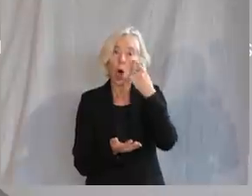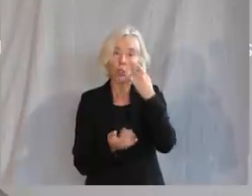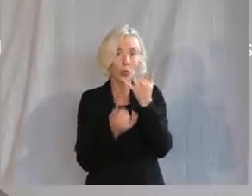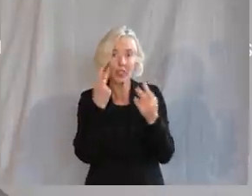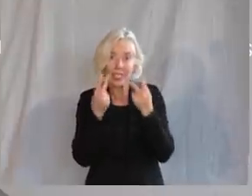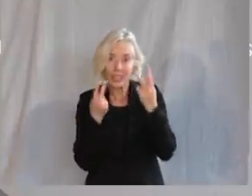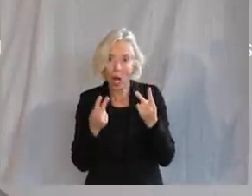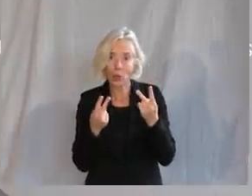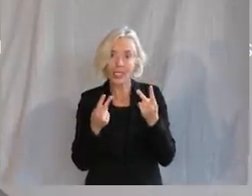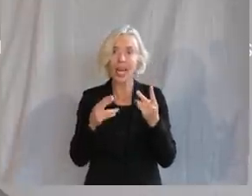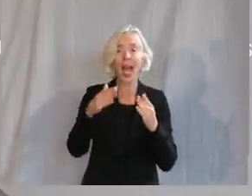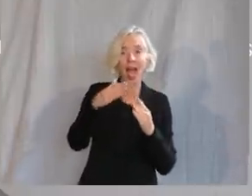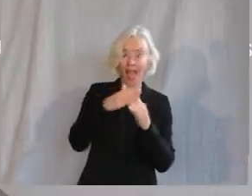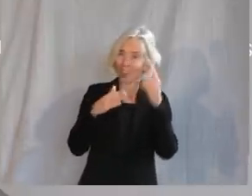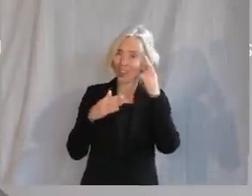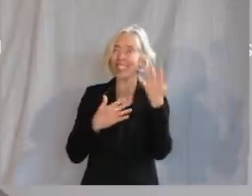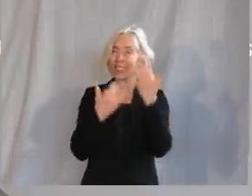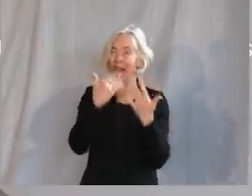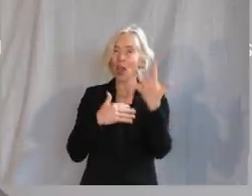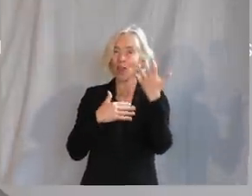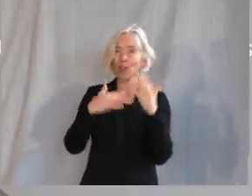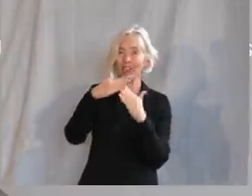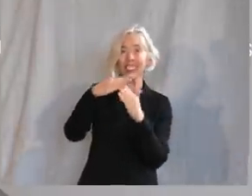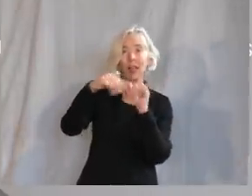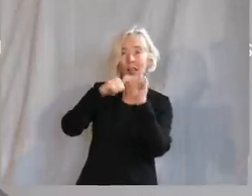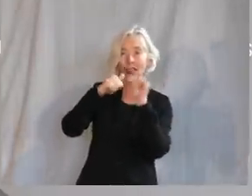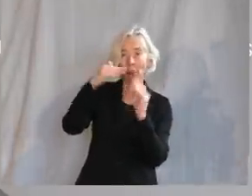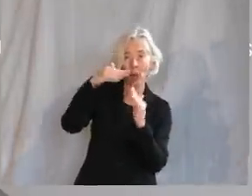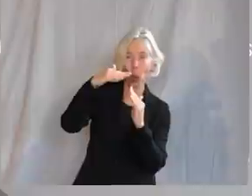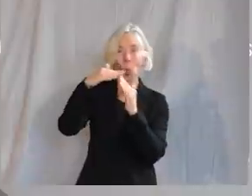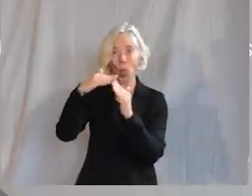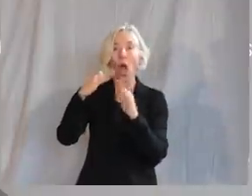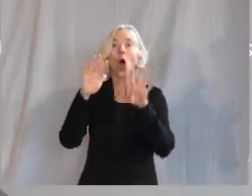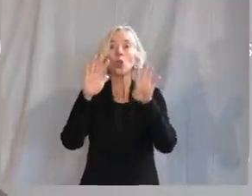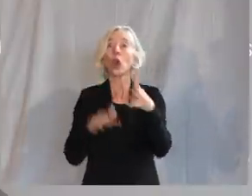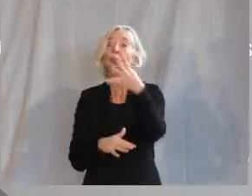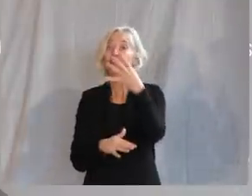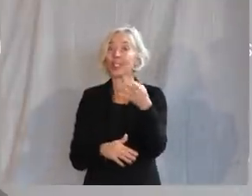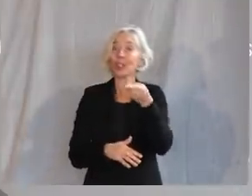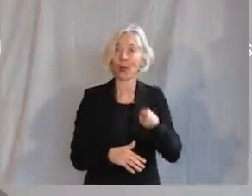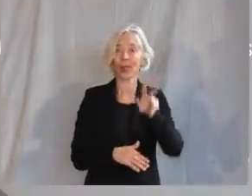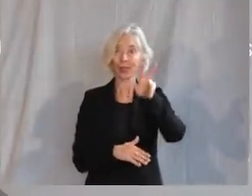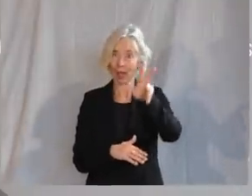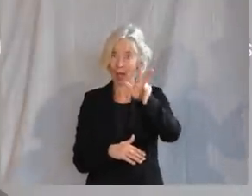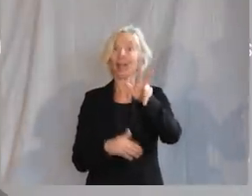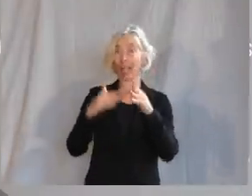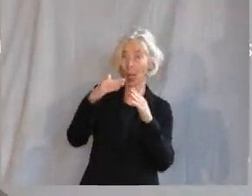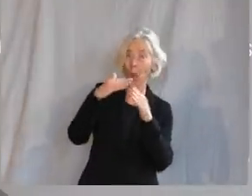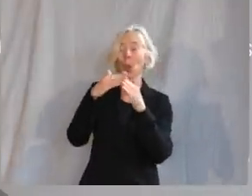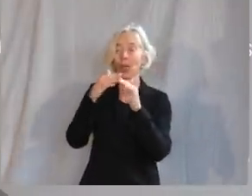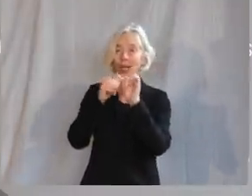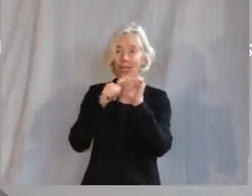das sind fast 50. Wir liegen mit Stand heute früh bei 49,3. Das heißt, der